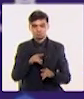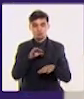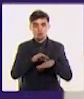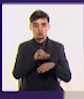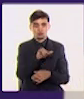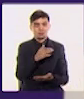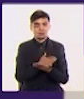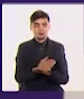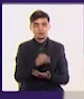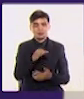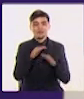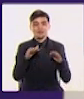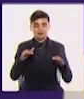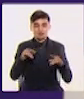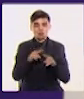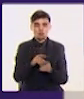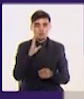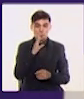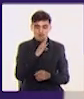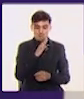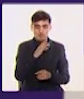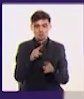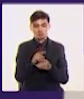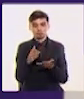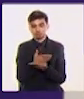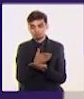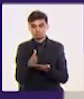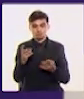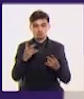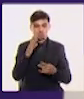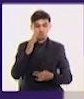Балаларды аналарынан бөлек ұстауға тура келді.